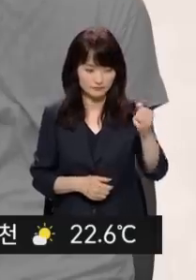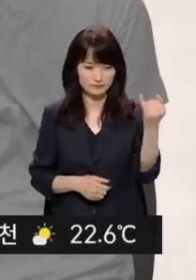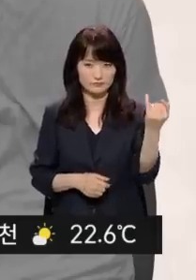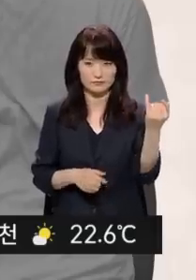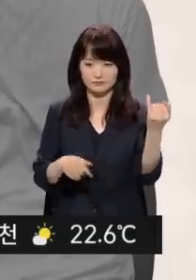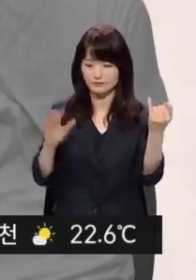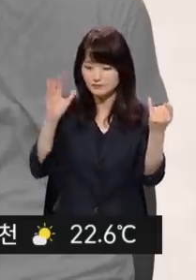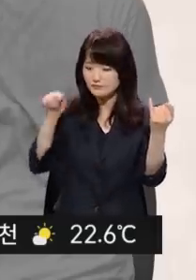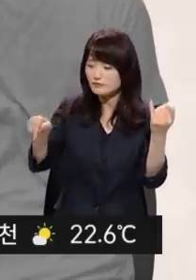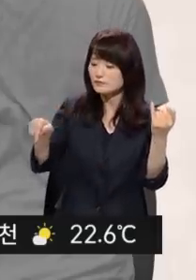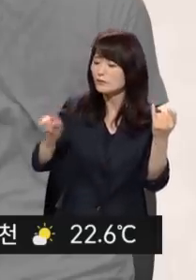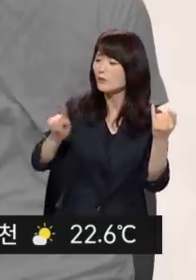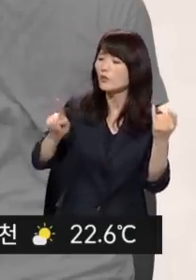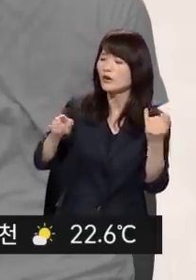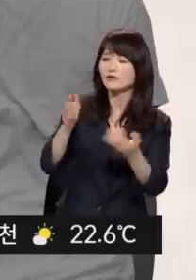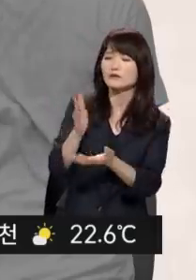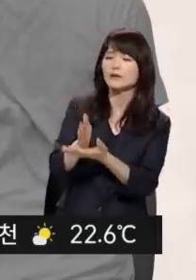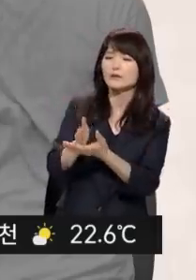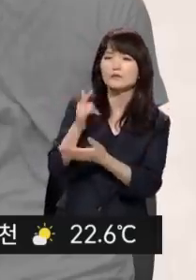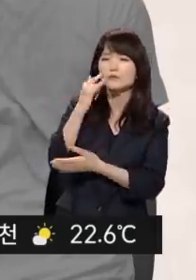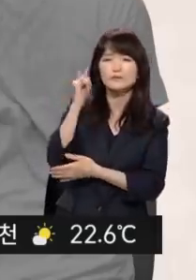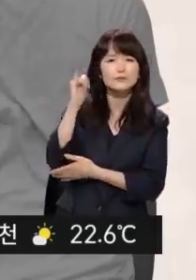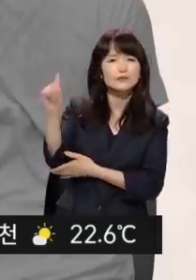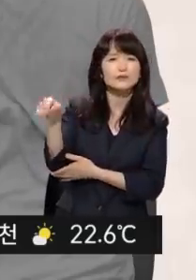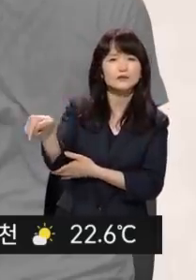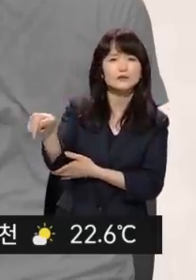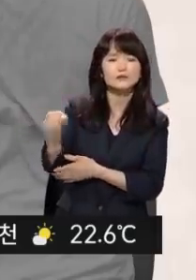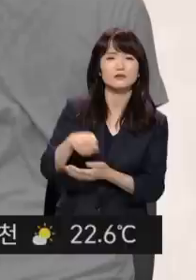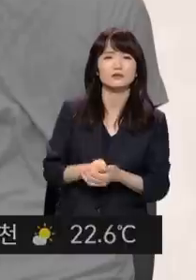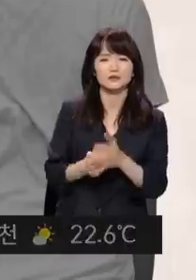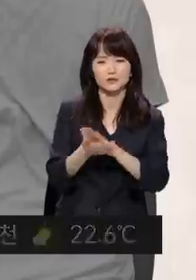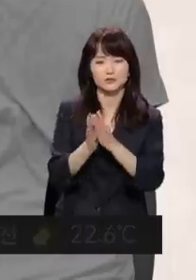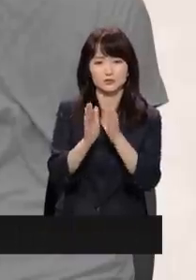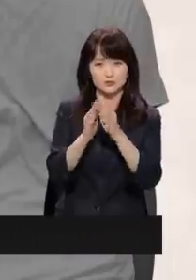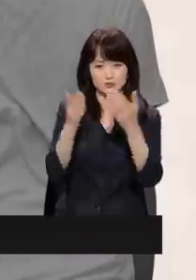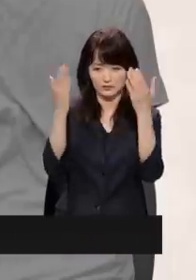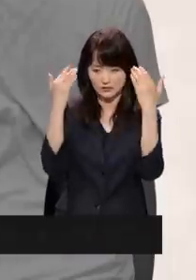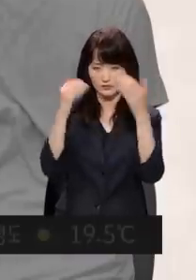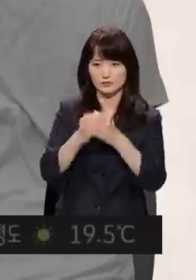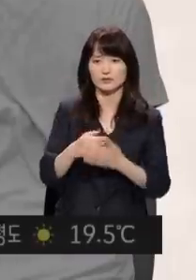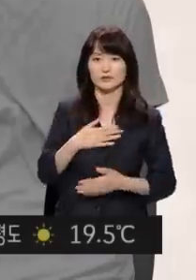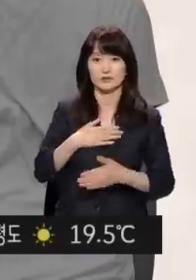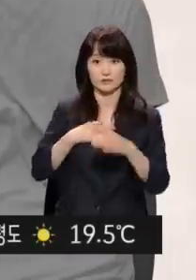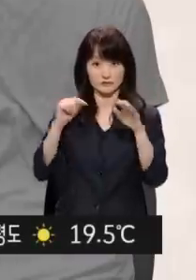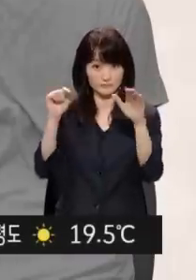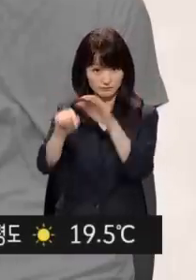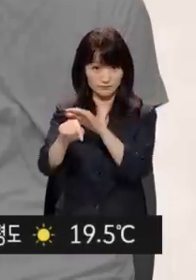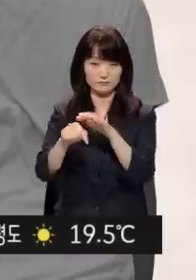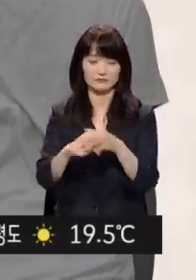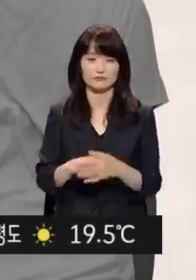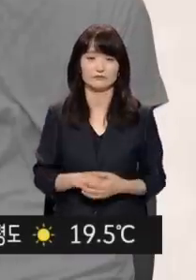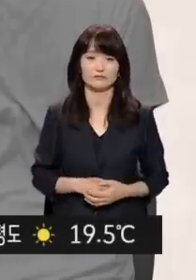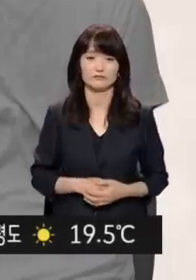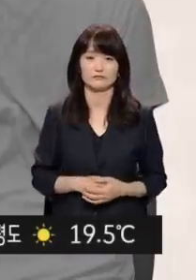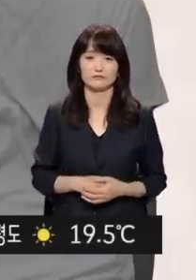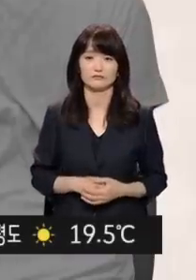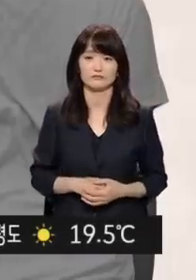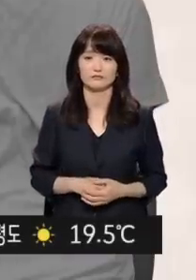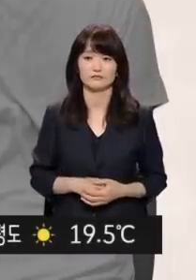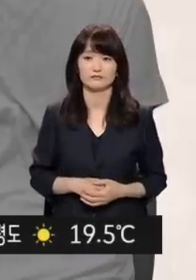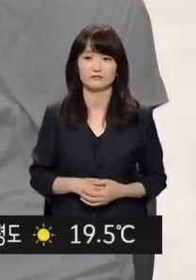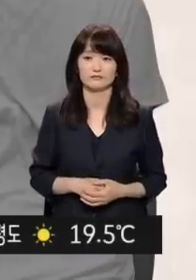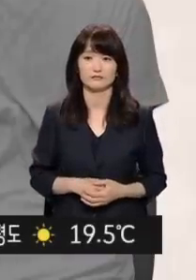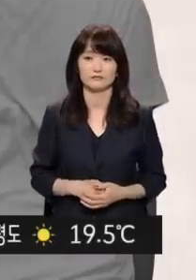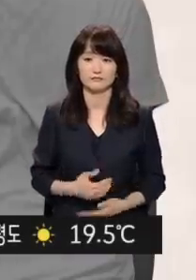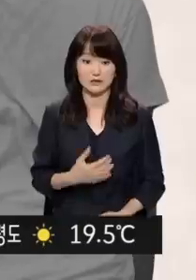뭐 하니 하지 마라 부모님에게 연락해라 그렇지 않으면 유치원 학교에 아줌마가 찾아갈 거야 이렇게 얘기를 합니다 그럼 여기서